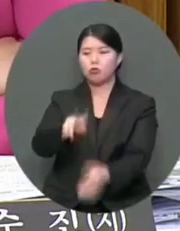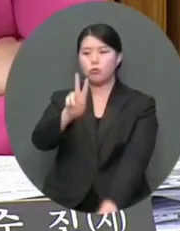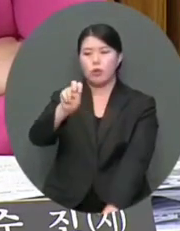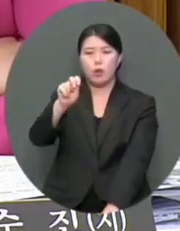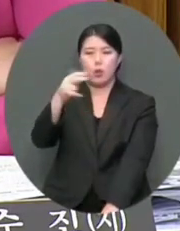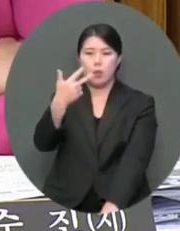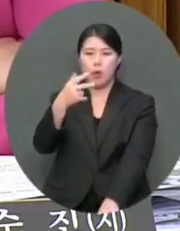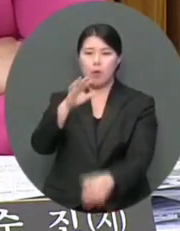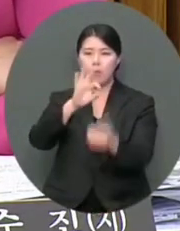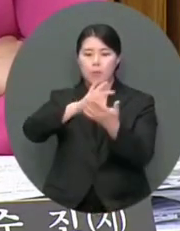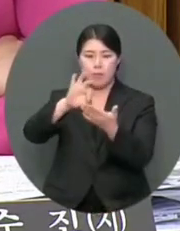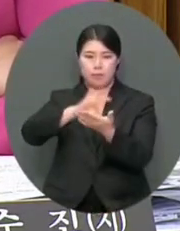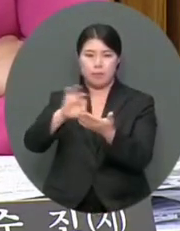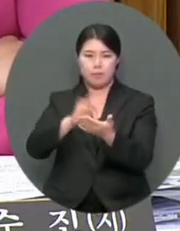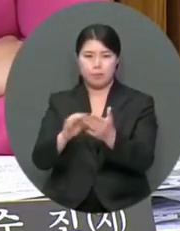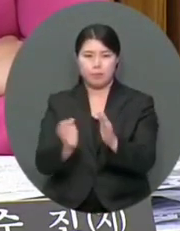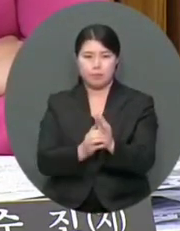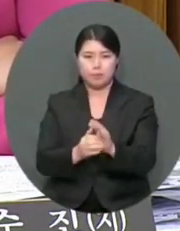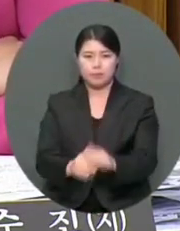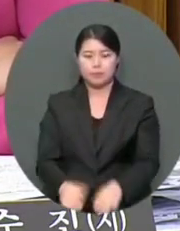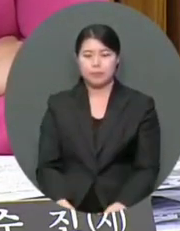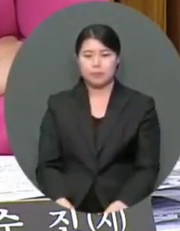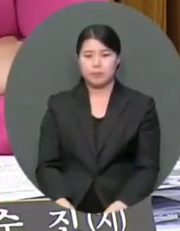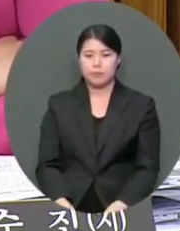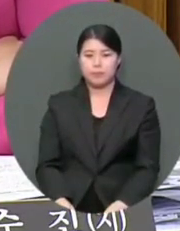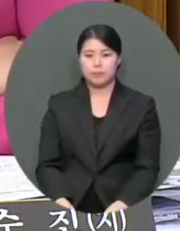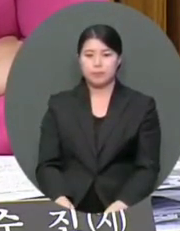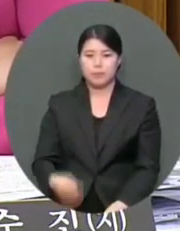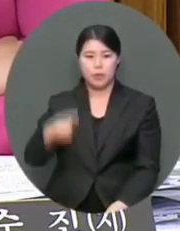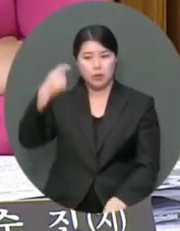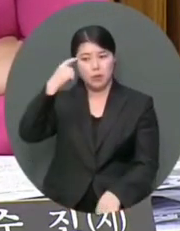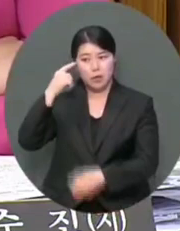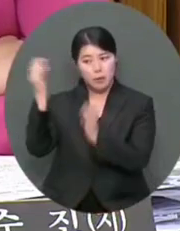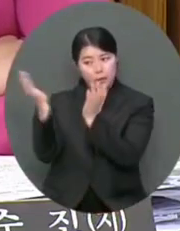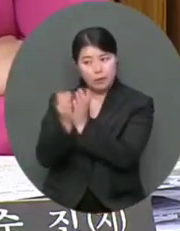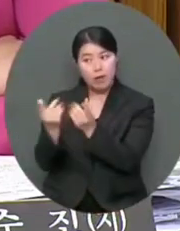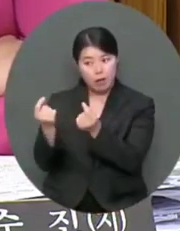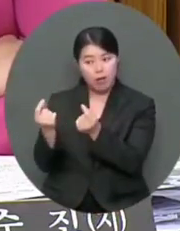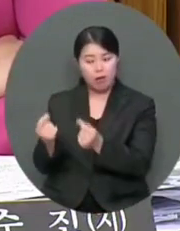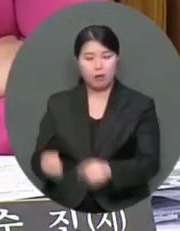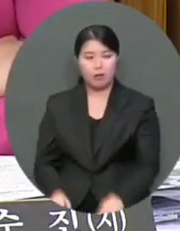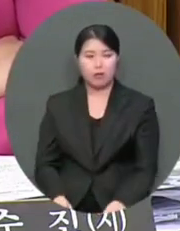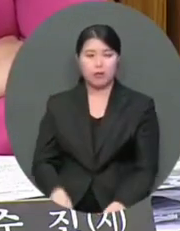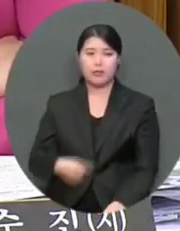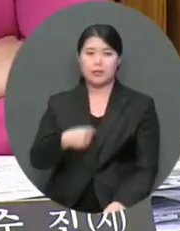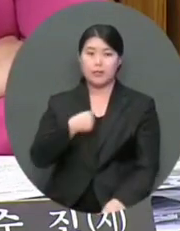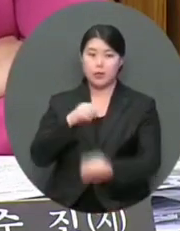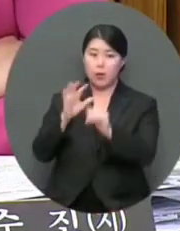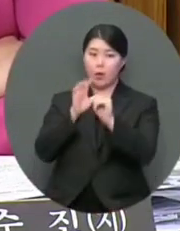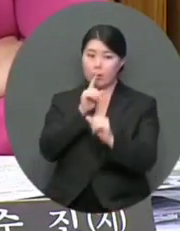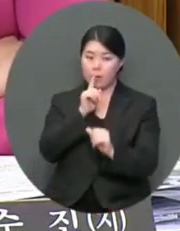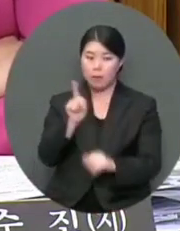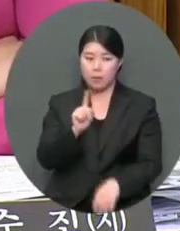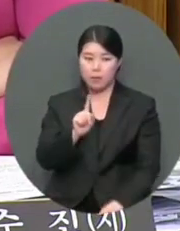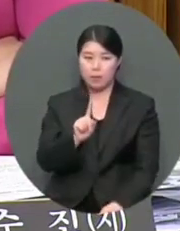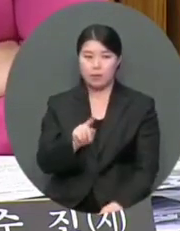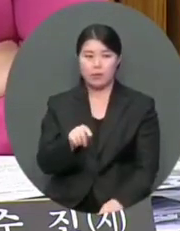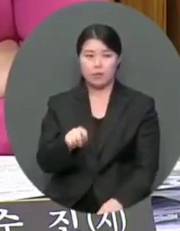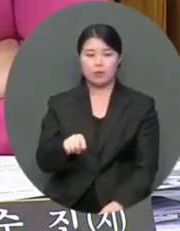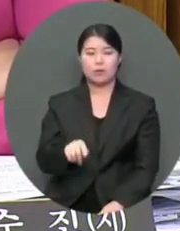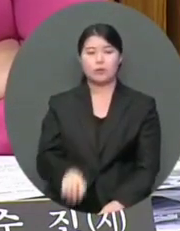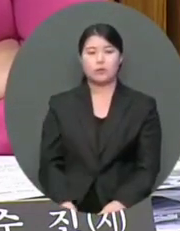27번이나 사용을 했다고 합니다. 좀 코드가 맞는 것 같습니다. 제가 인용한 그 말은 베리